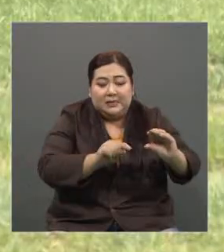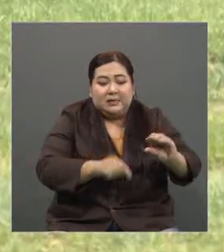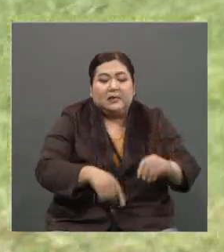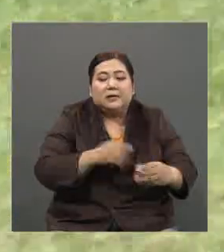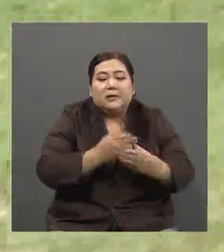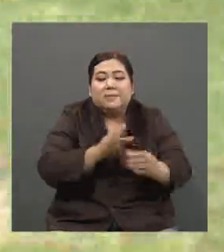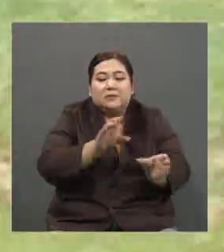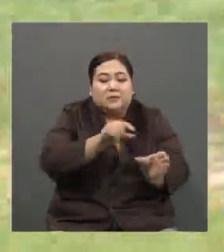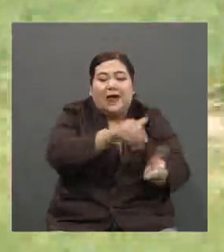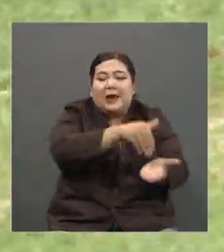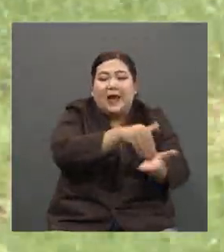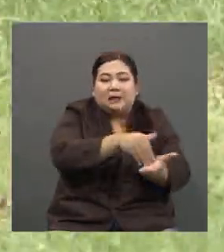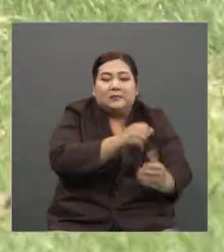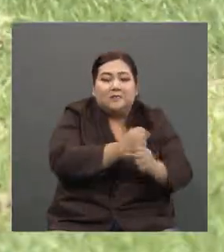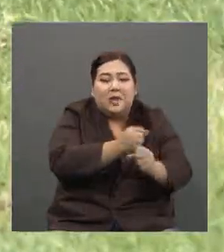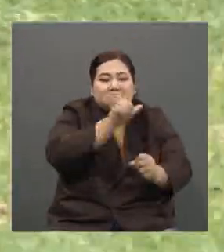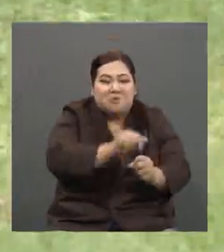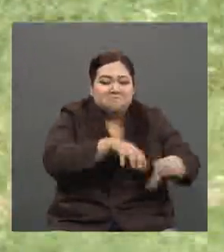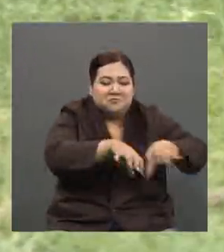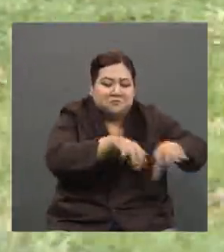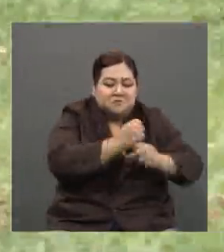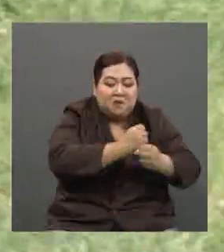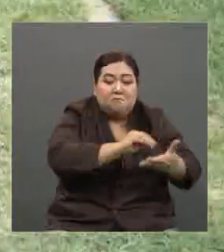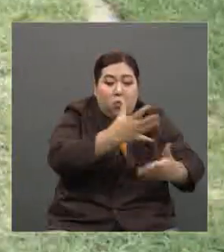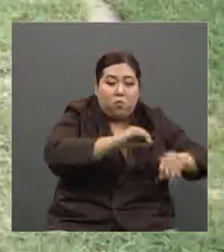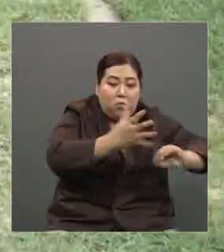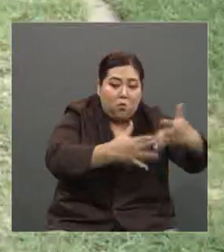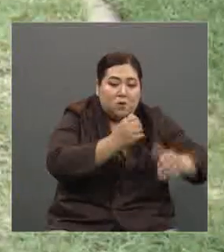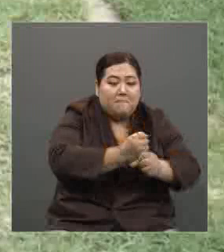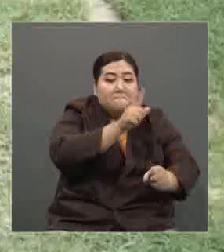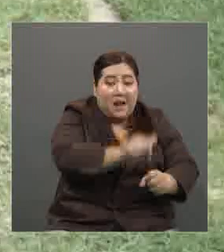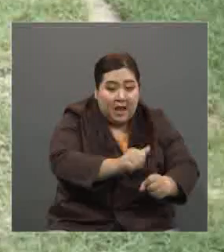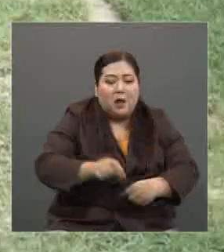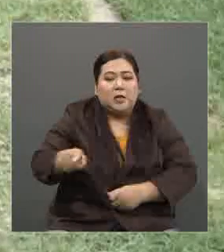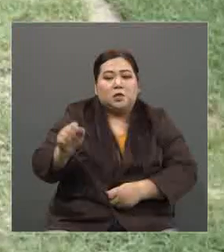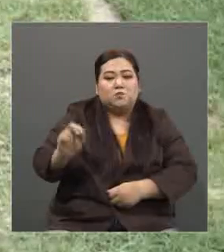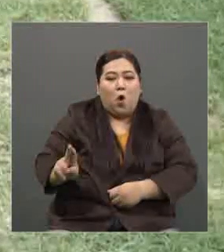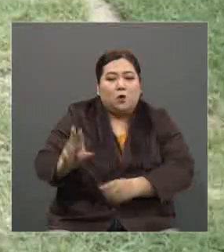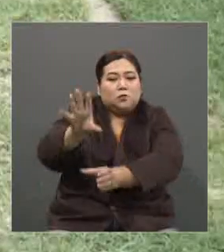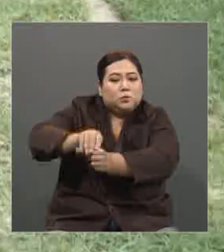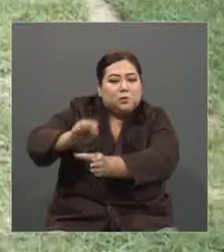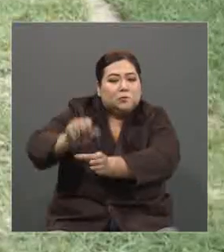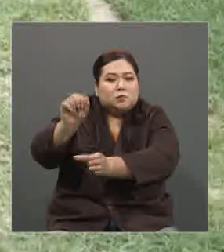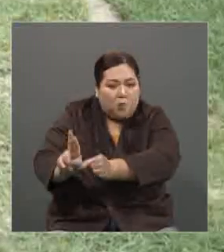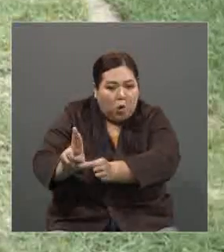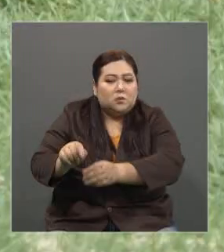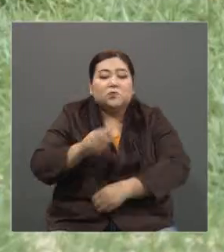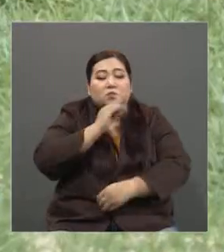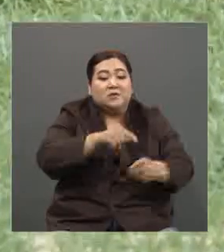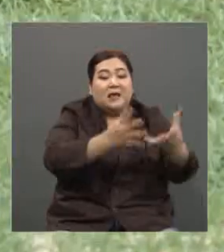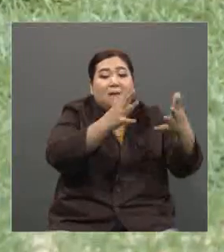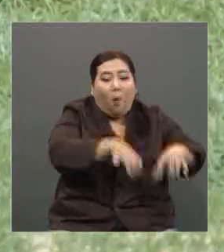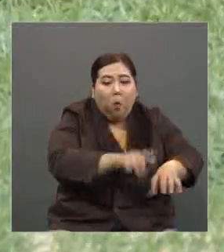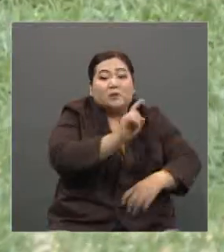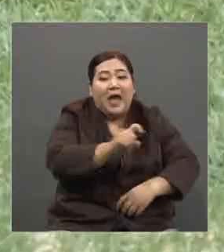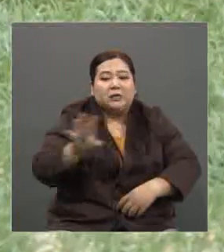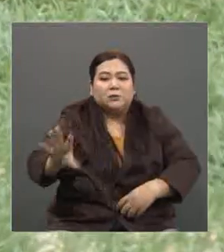Server อีส่วนหนึ่งถ้เกิดว่าพอระบบในระบบหนึ่ล่มจะมอีกระบบหนึทดแทนไดทัทีคอเป็ระบบสำรองนั้ไหมใช